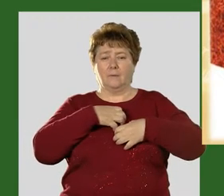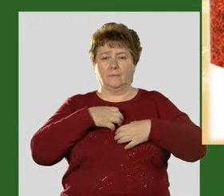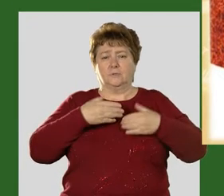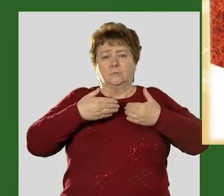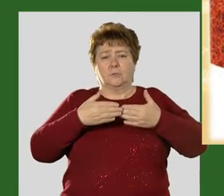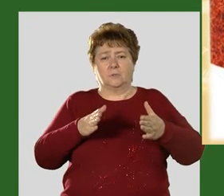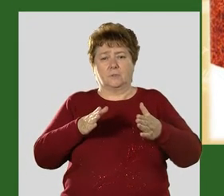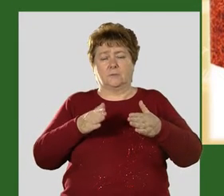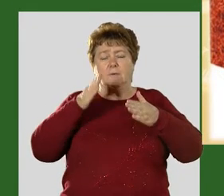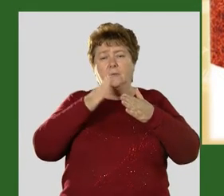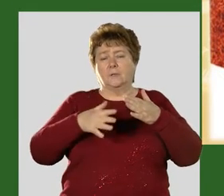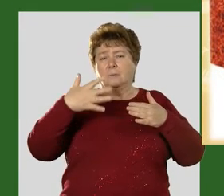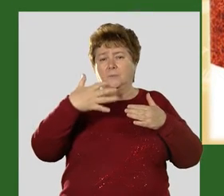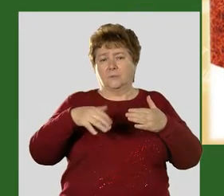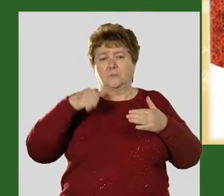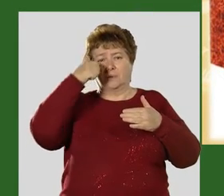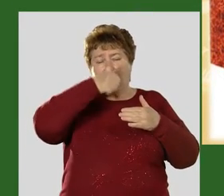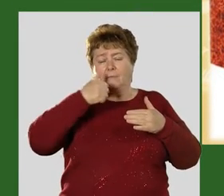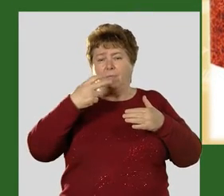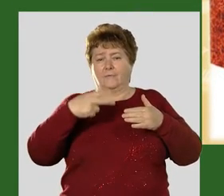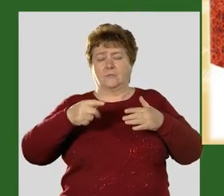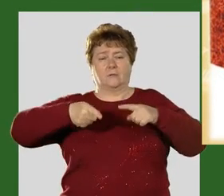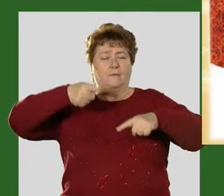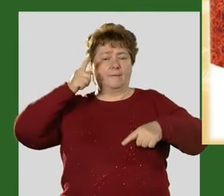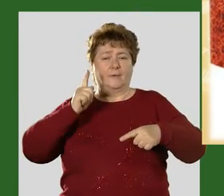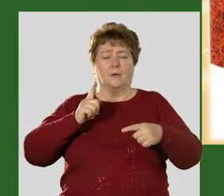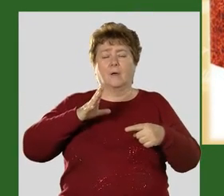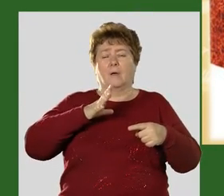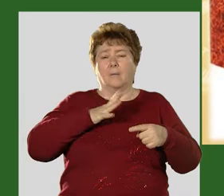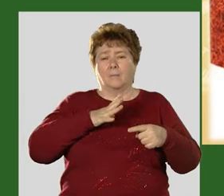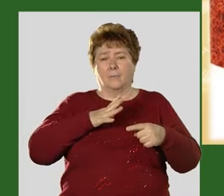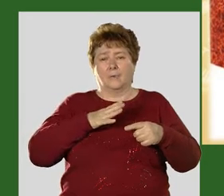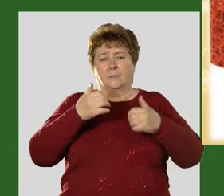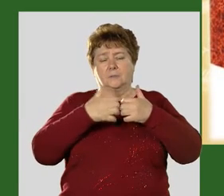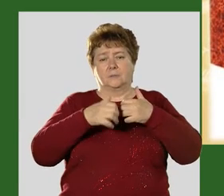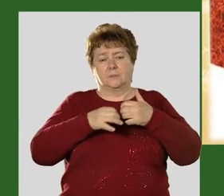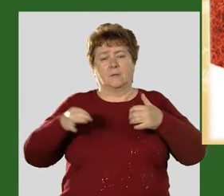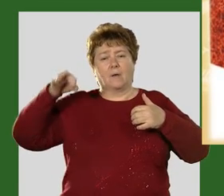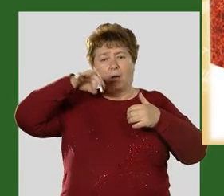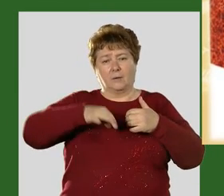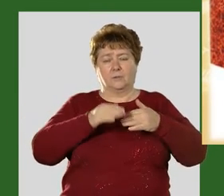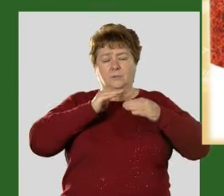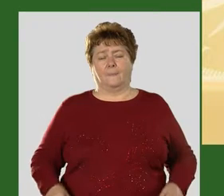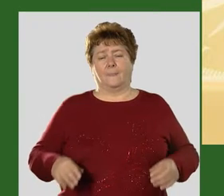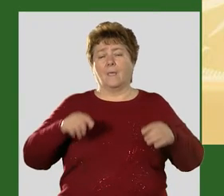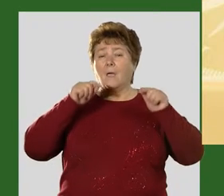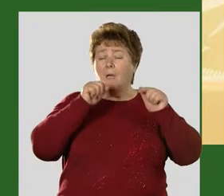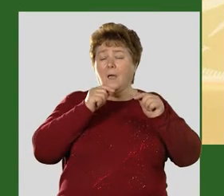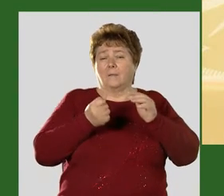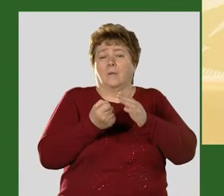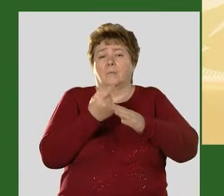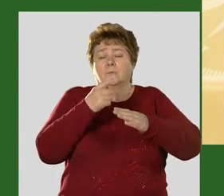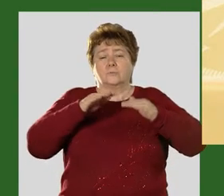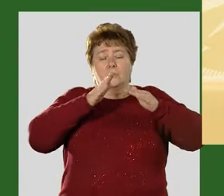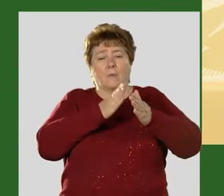Важнейшим открытием в конце 50-х годов XX века стали срединоокеанические хребты. Они